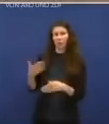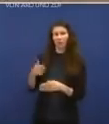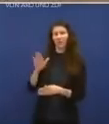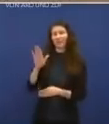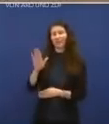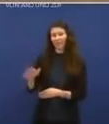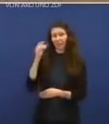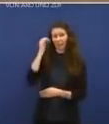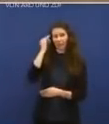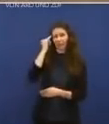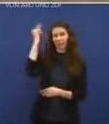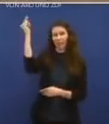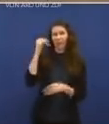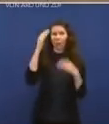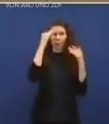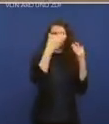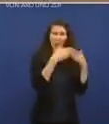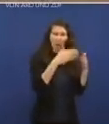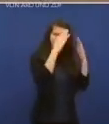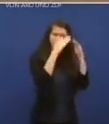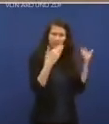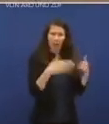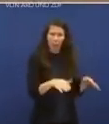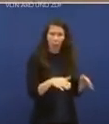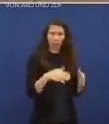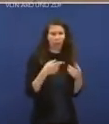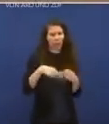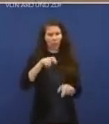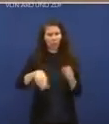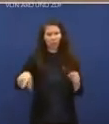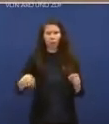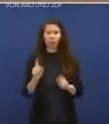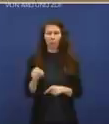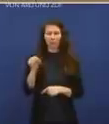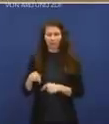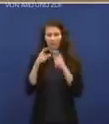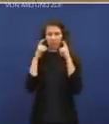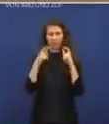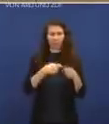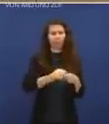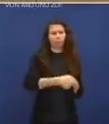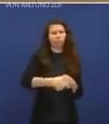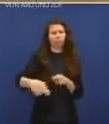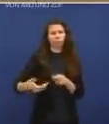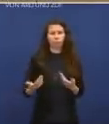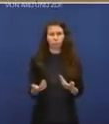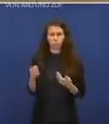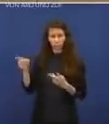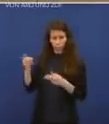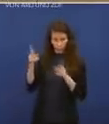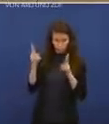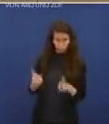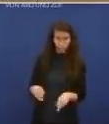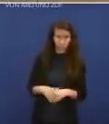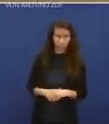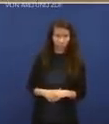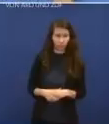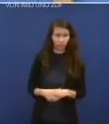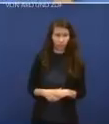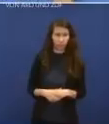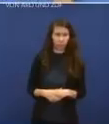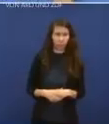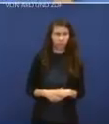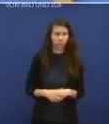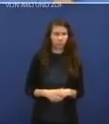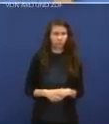die Masken an Obdachlose unter anderem zu verteilen. Kann das Arbeitsministerium dazu Stellung nehmen? Stimmt das? Wir tauschen